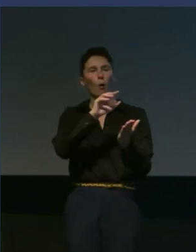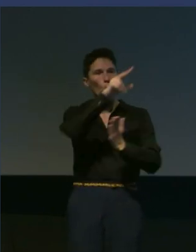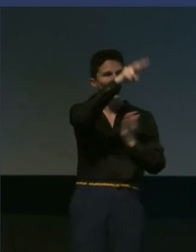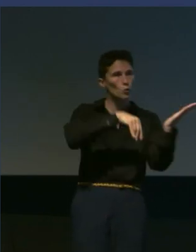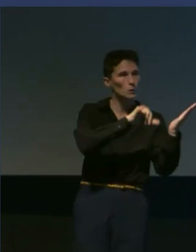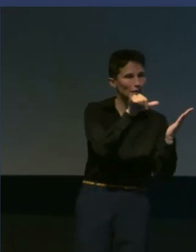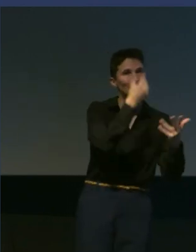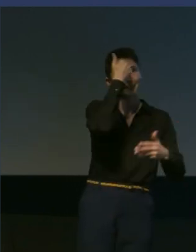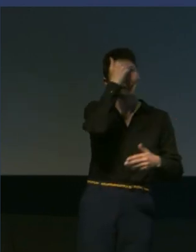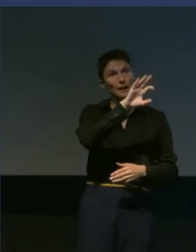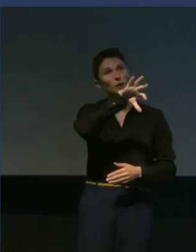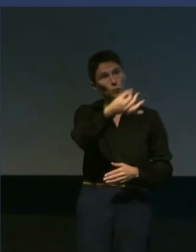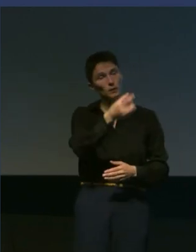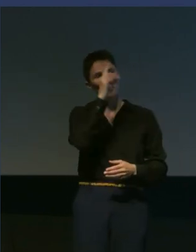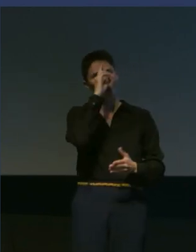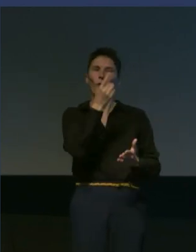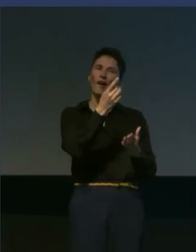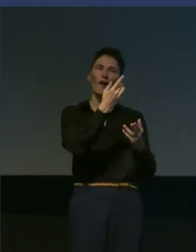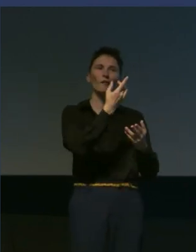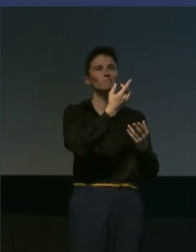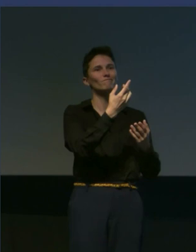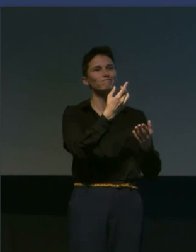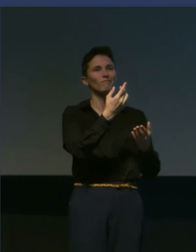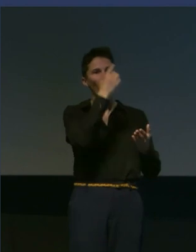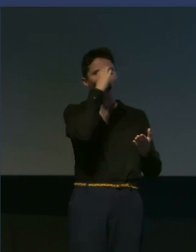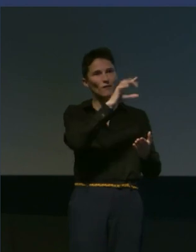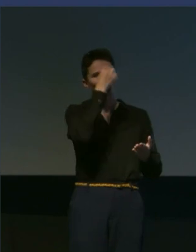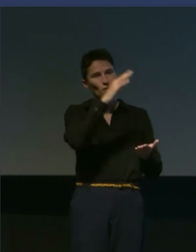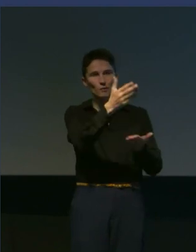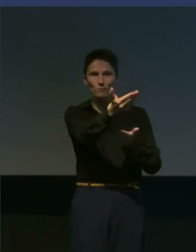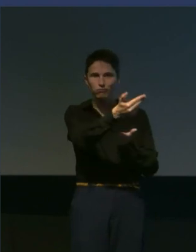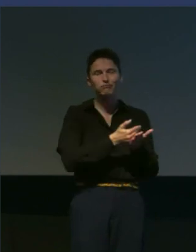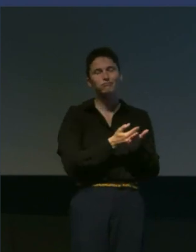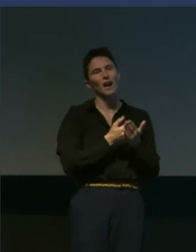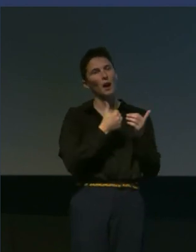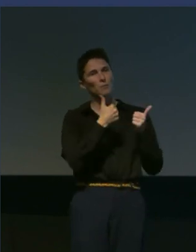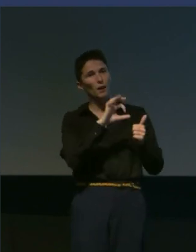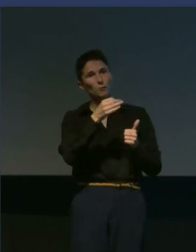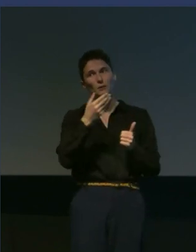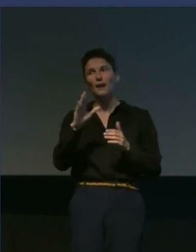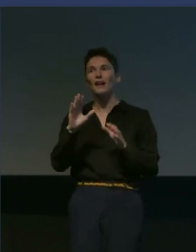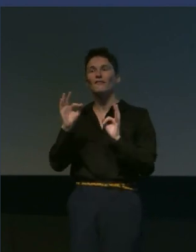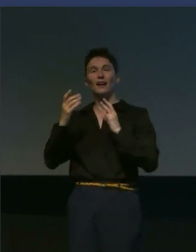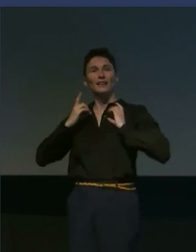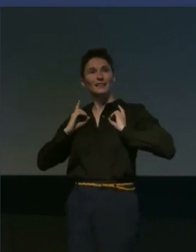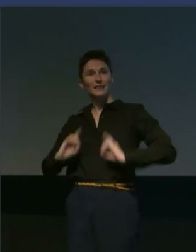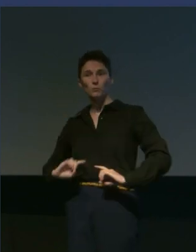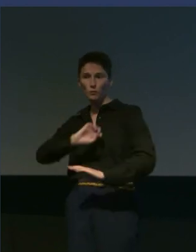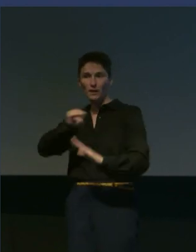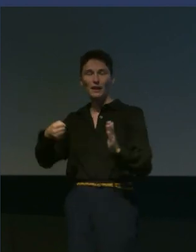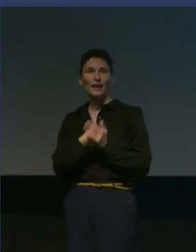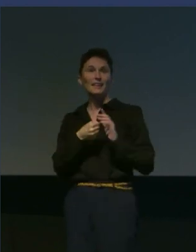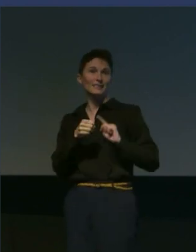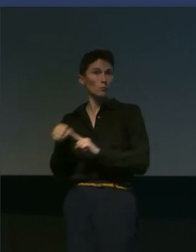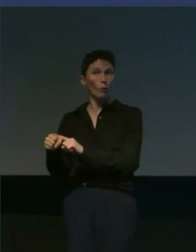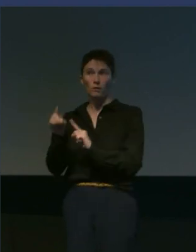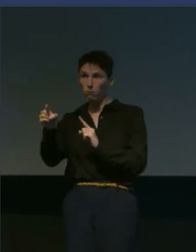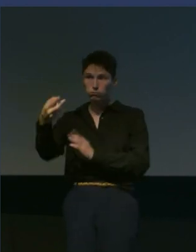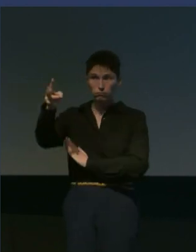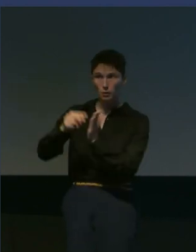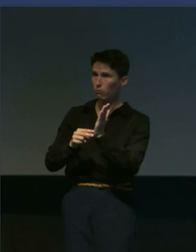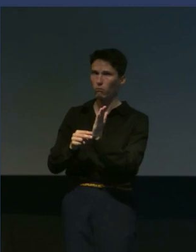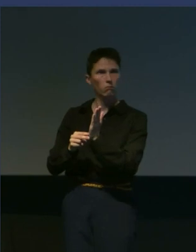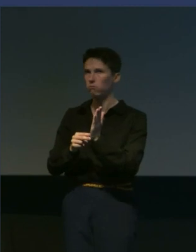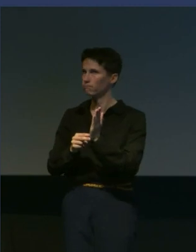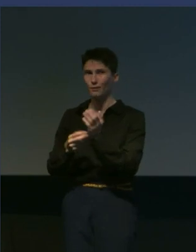qu'on en a tous fait des chouettes retours. Et on a quand même tous les députés d'extrême droite qui n'ont pas lu le